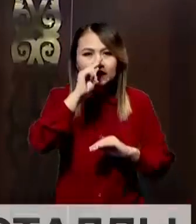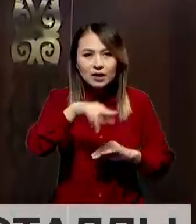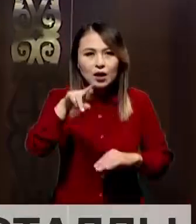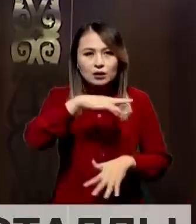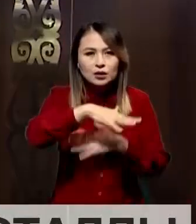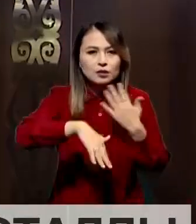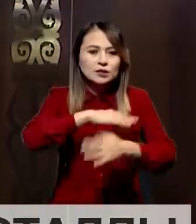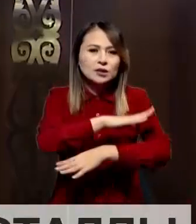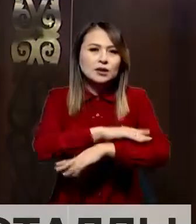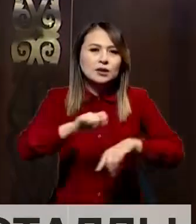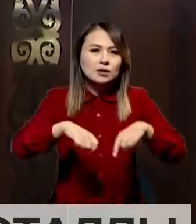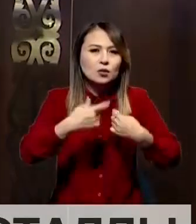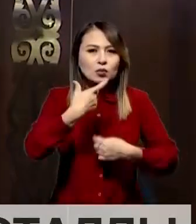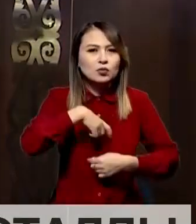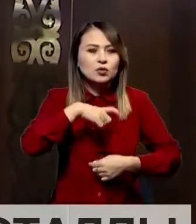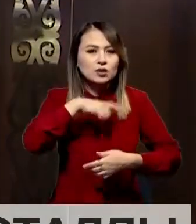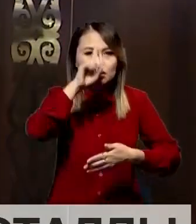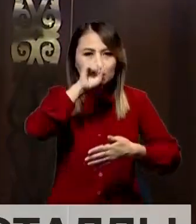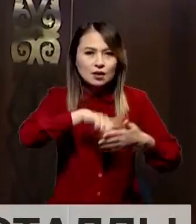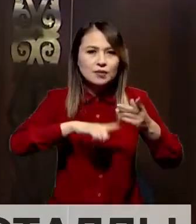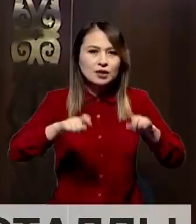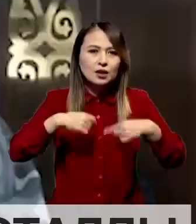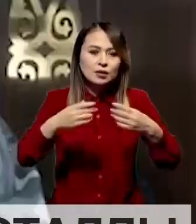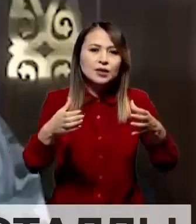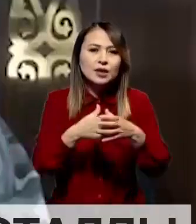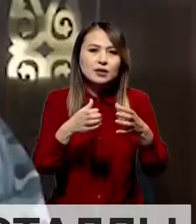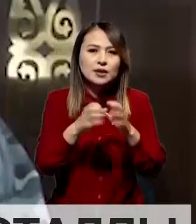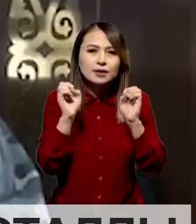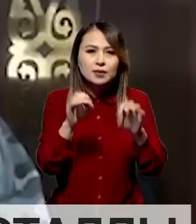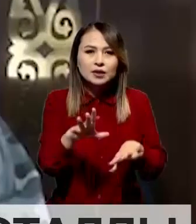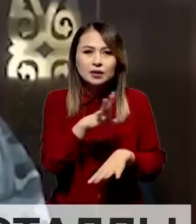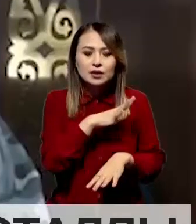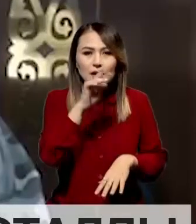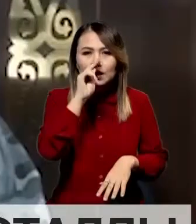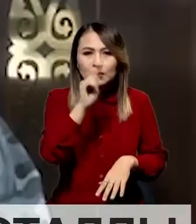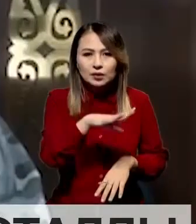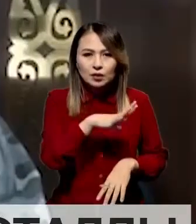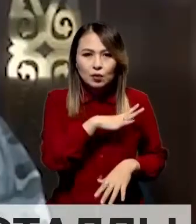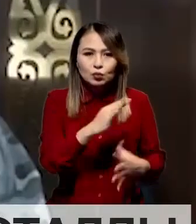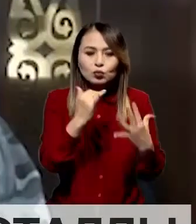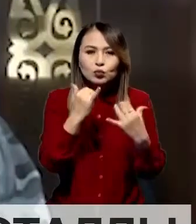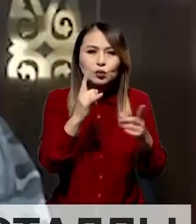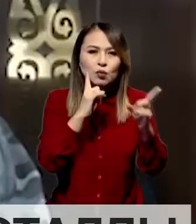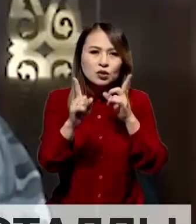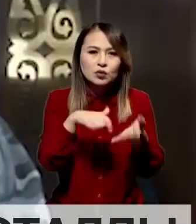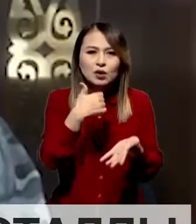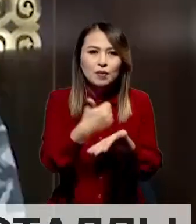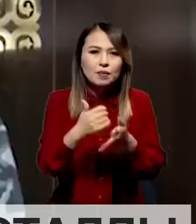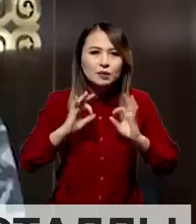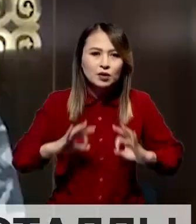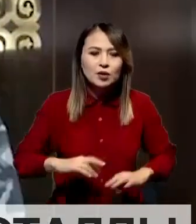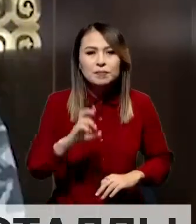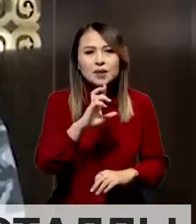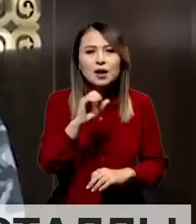Оған қаңтардағы тәртіпсіздік кезінде өзіне сеніп тапсырған департаменті тастап кетті деген айып тағылған еді. Бүгін мәжіліс отырысында